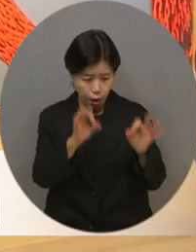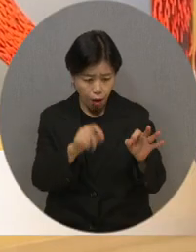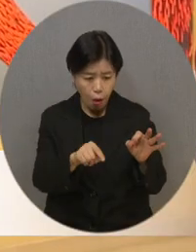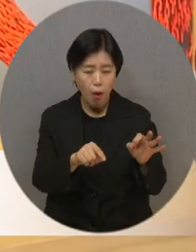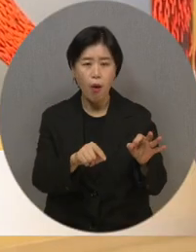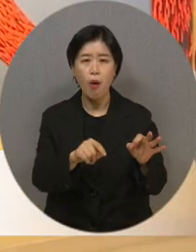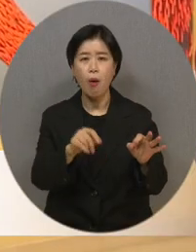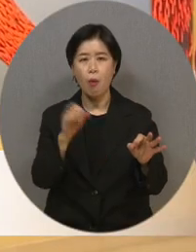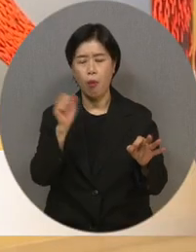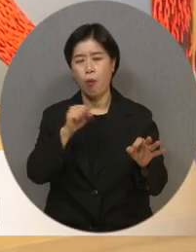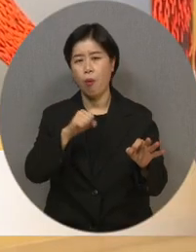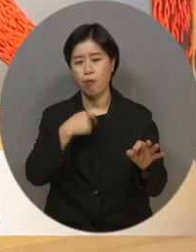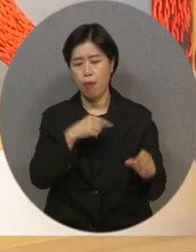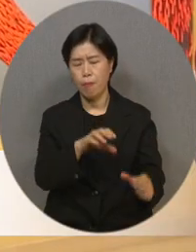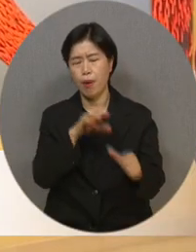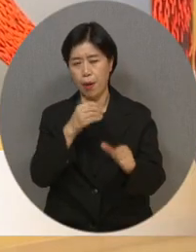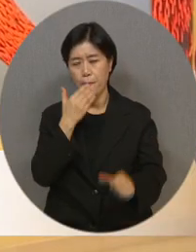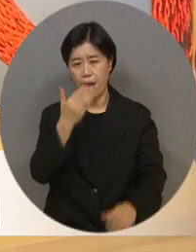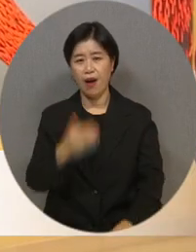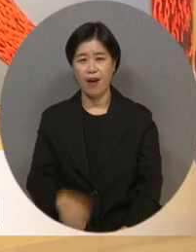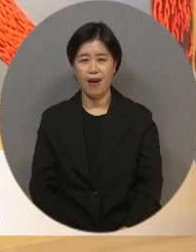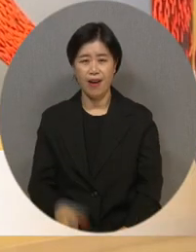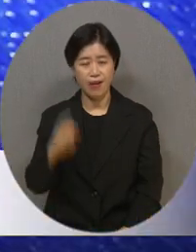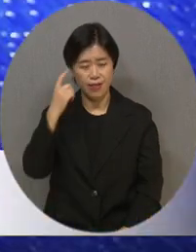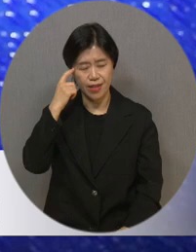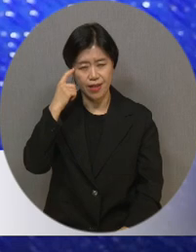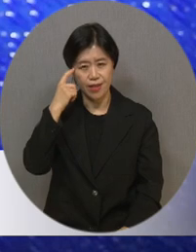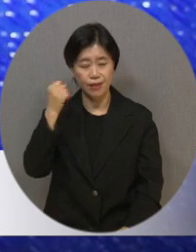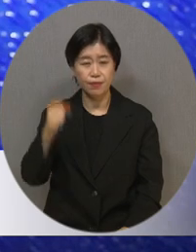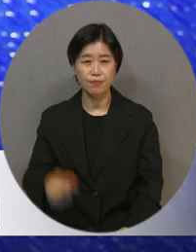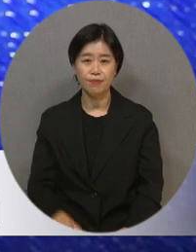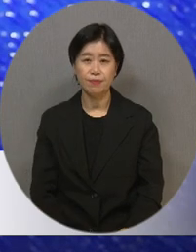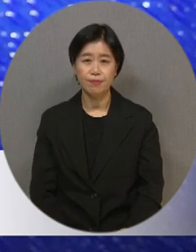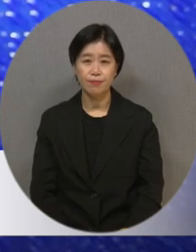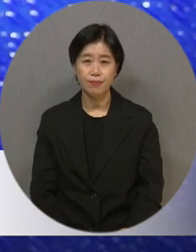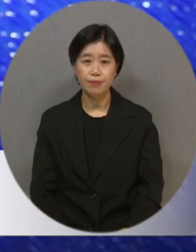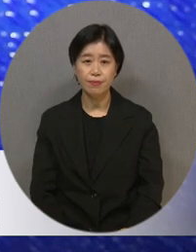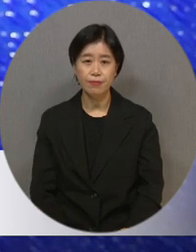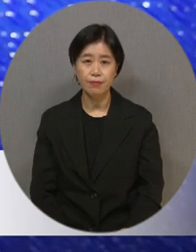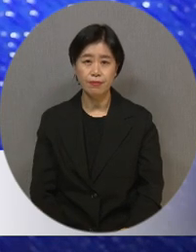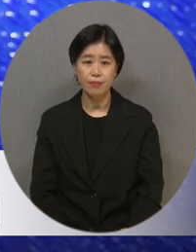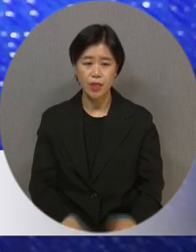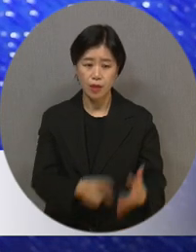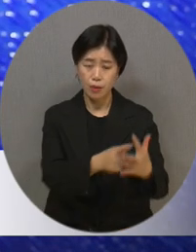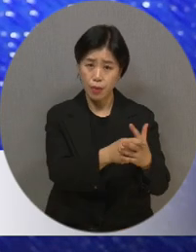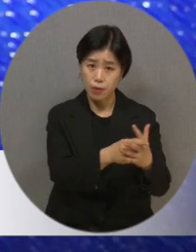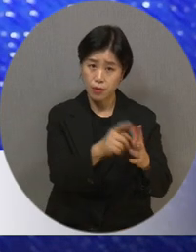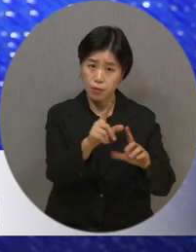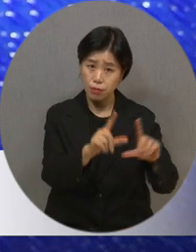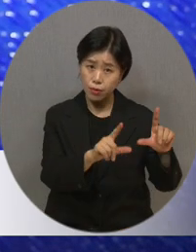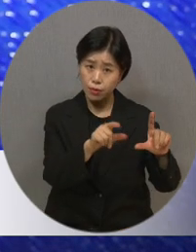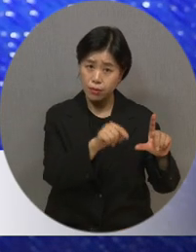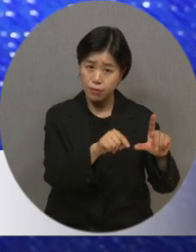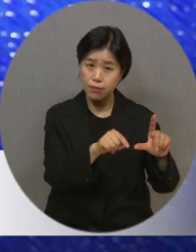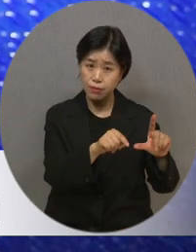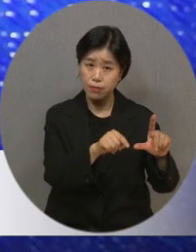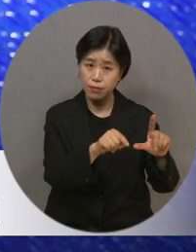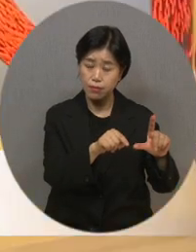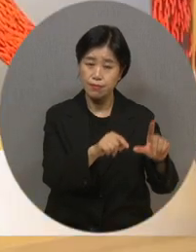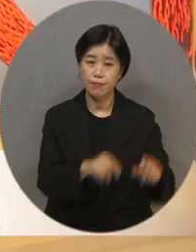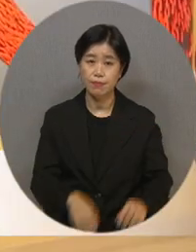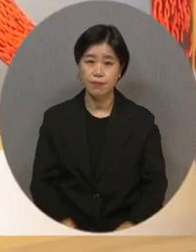눈에 어떻게 보면 전이 됐다고 하는데 그것은 결국 멸치가 바라보는